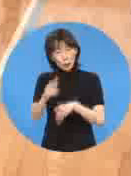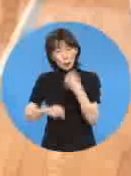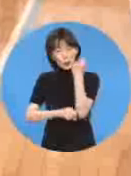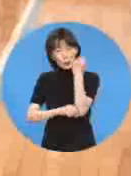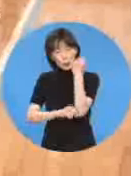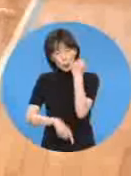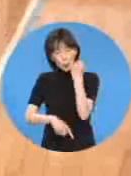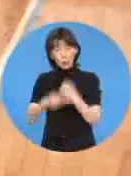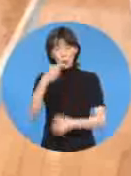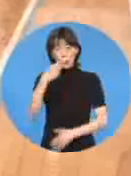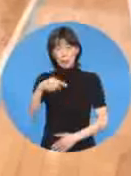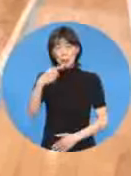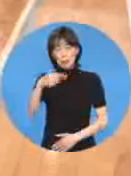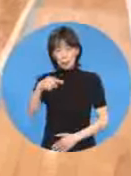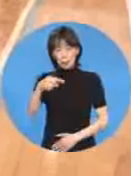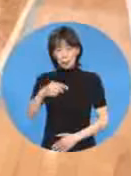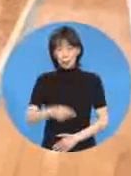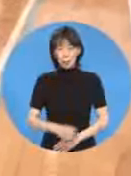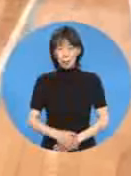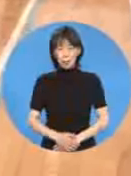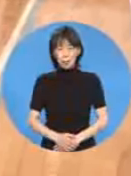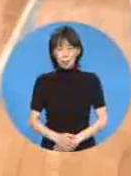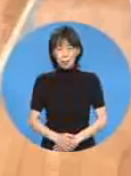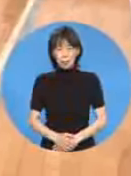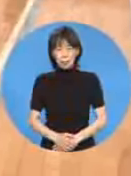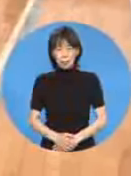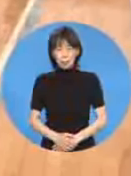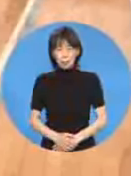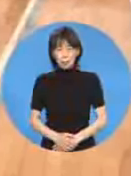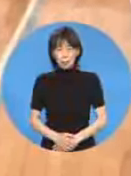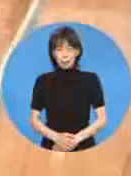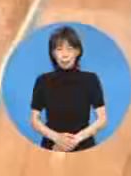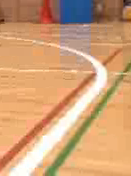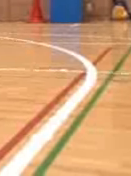など基礎を中心に行いました